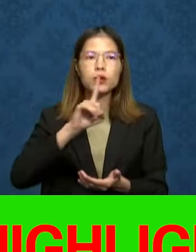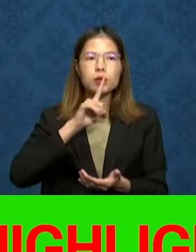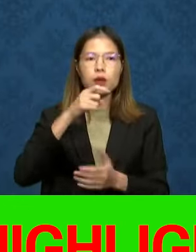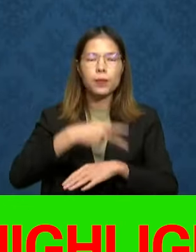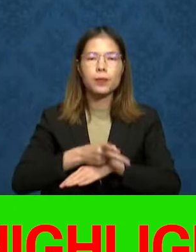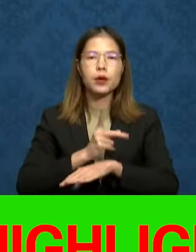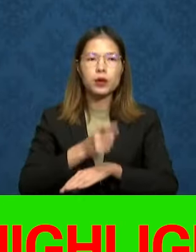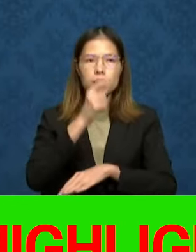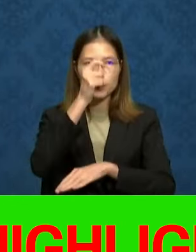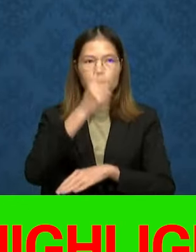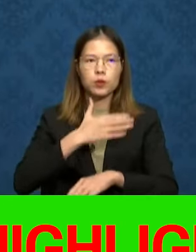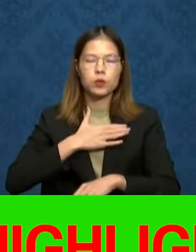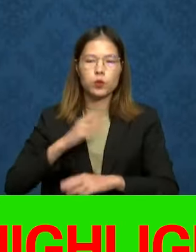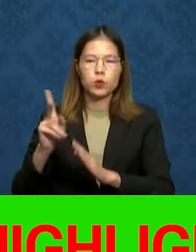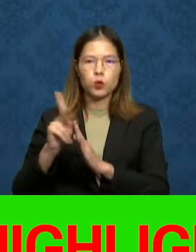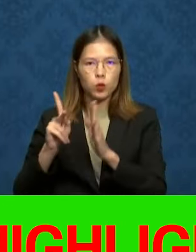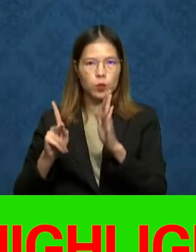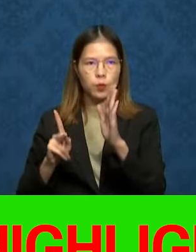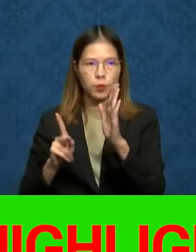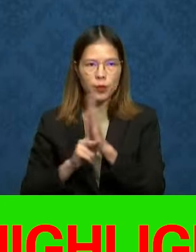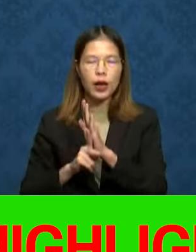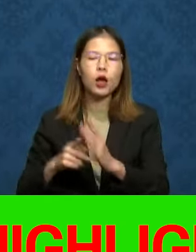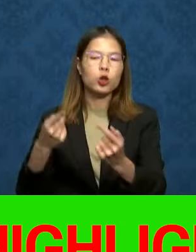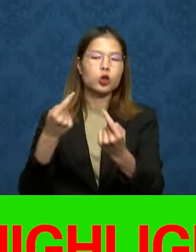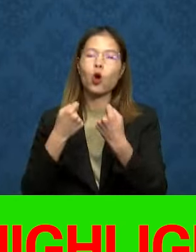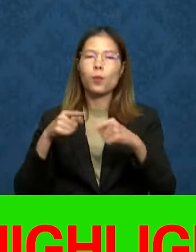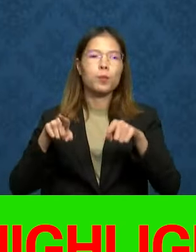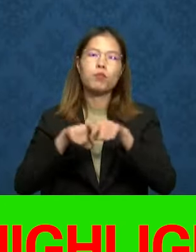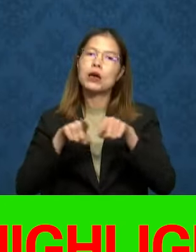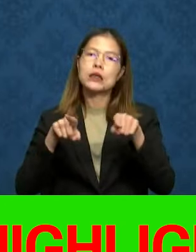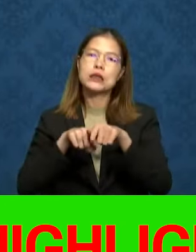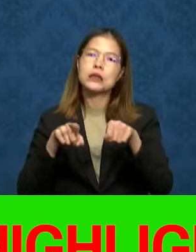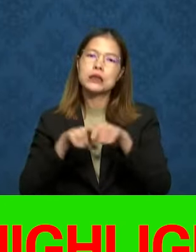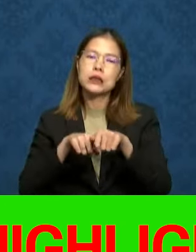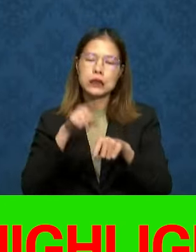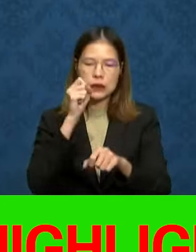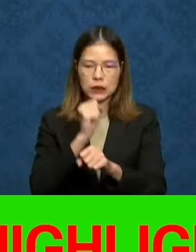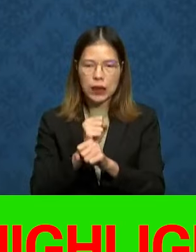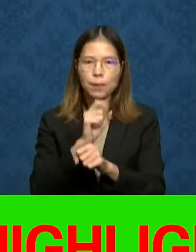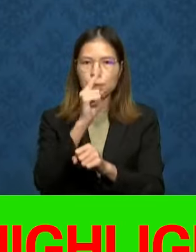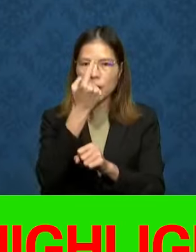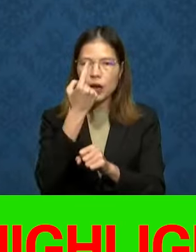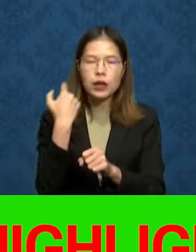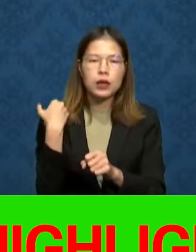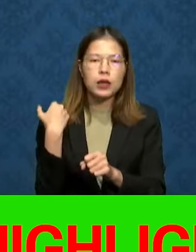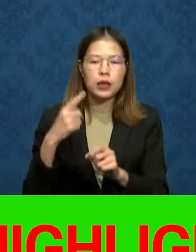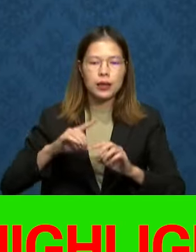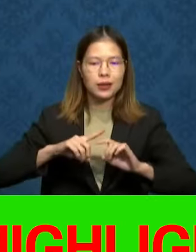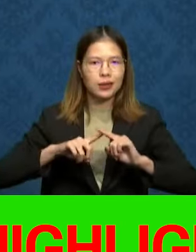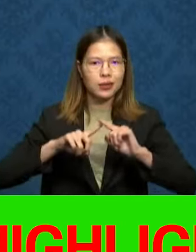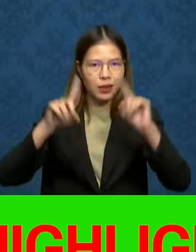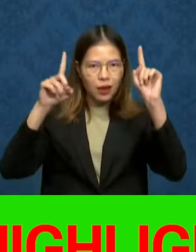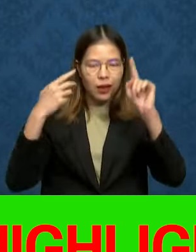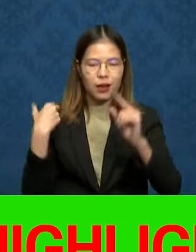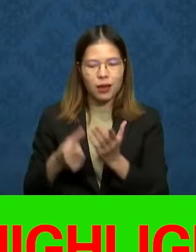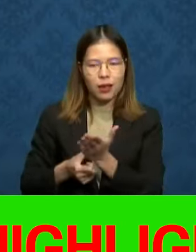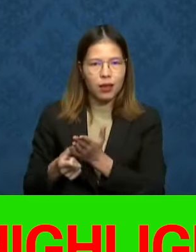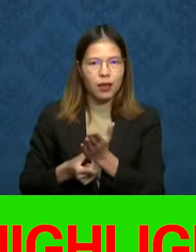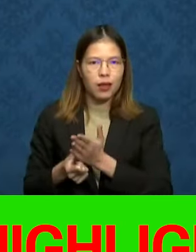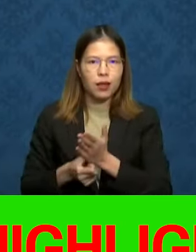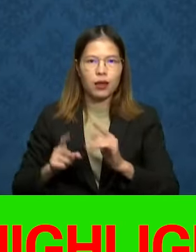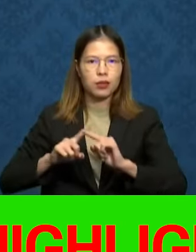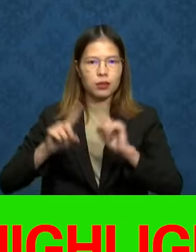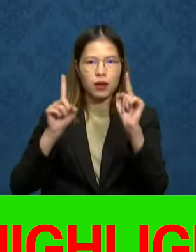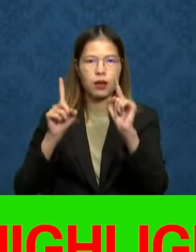เคารพครับผมคุยกับนักกฎหมาย10คนก็ตอบเหมือนกันนะครับทำใหม่ไม่เหมือนการแก้ไขนะครับทำใหม่นี่ไม่เหมือนการ